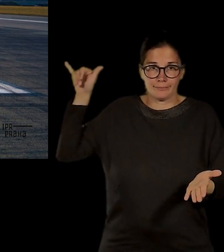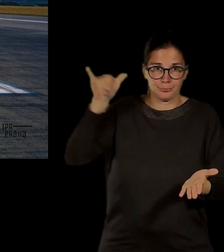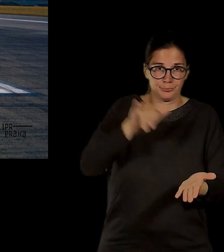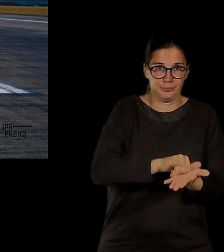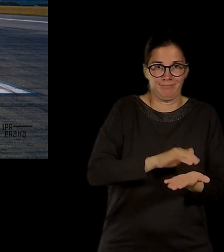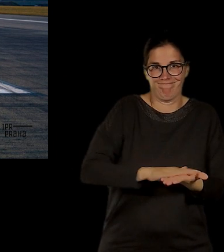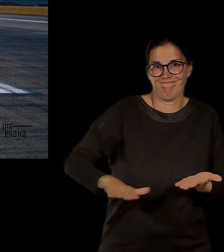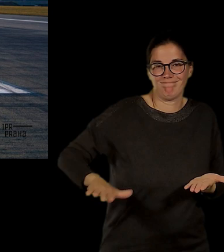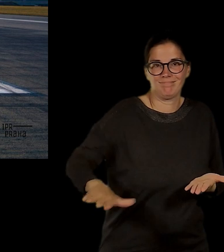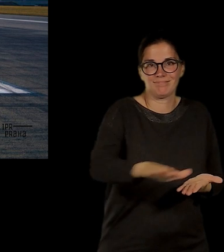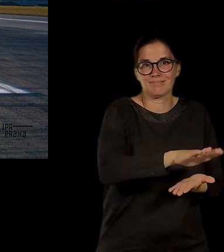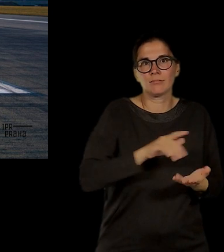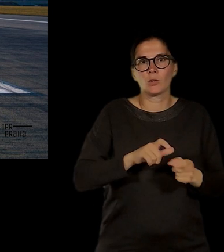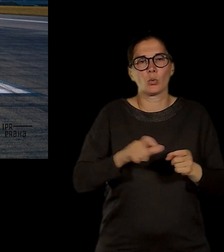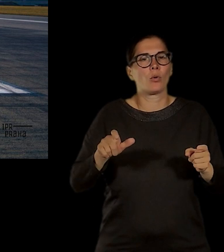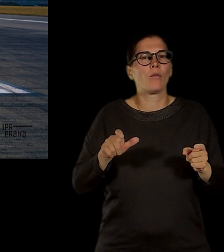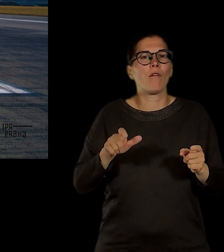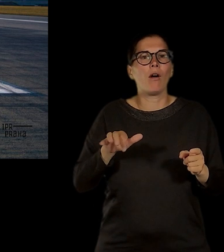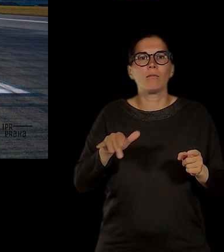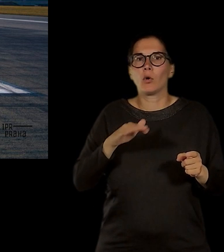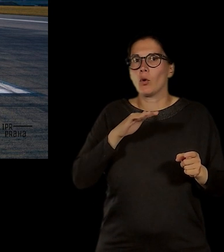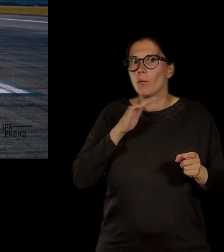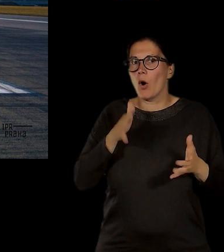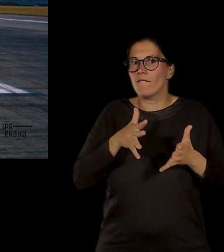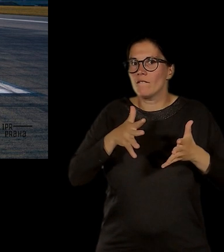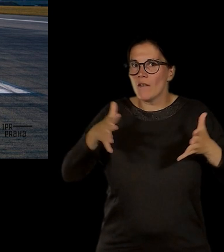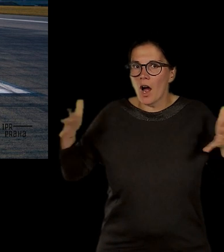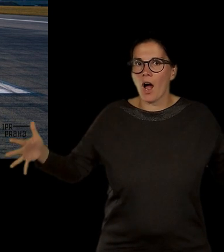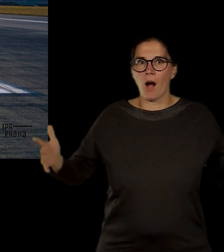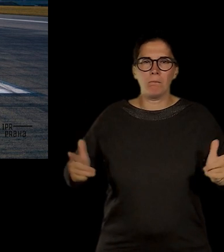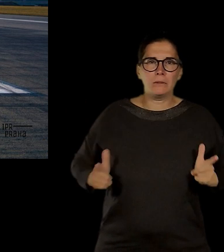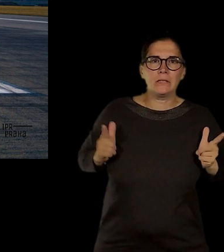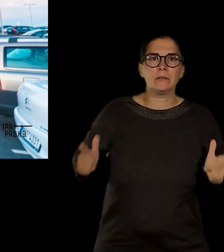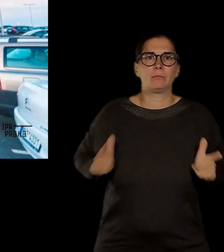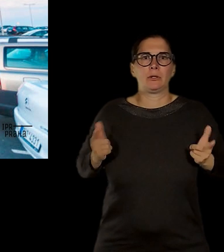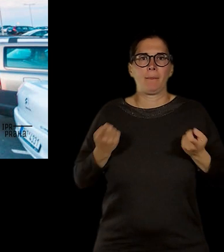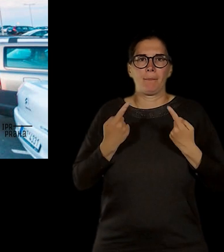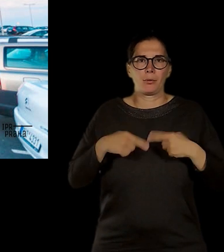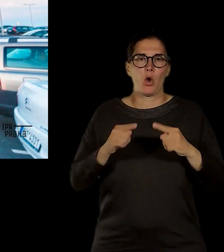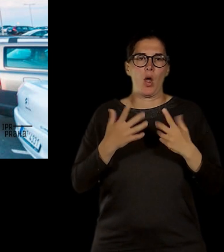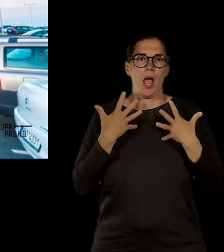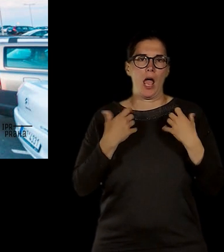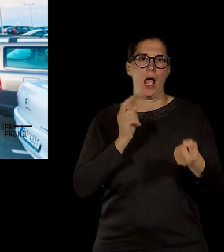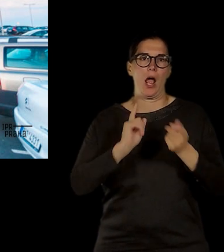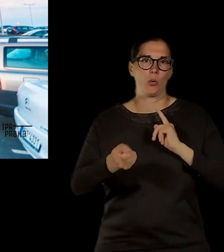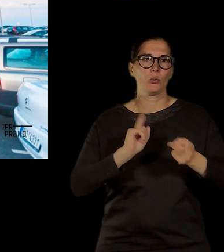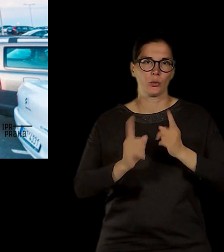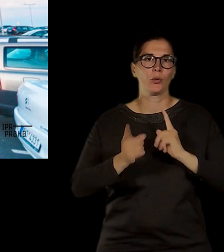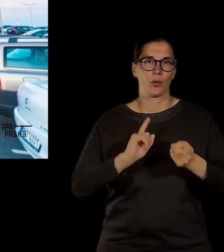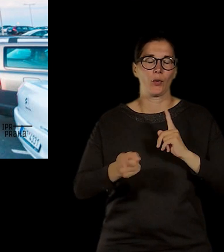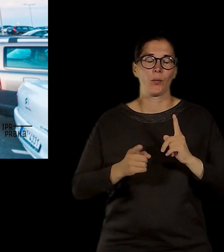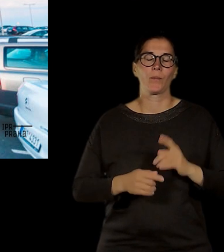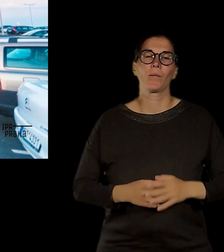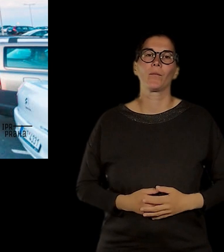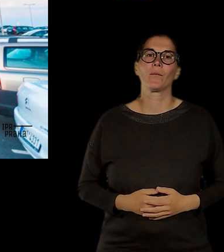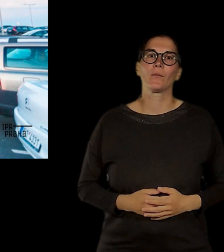díky vlastně širokým jízdním pruhům a široké vozovce. Když se trochu